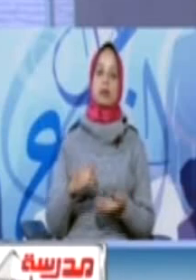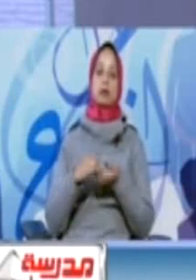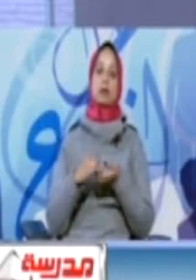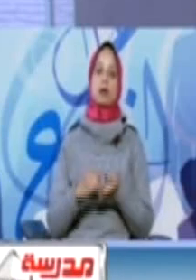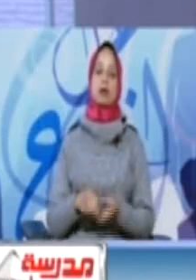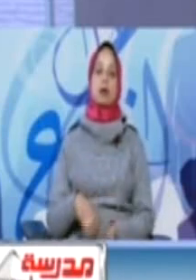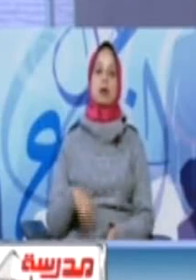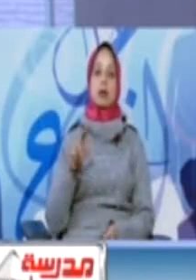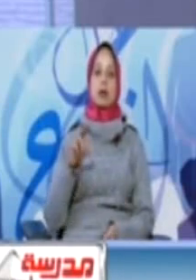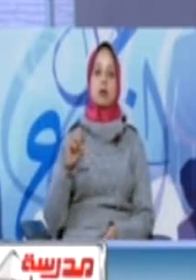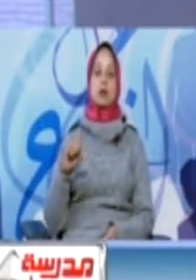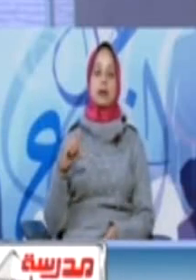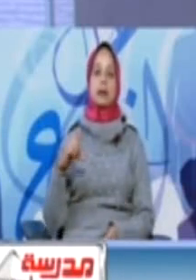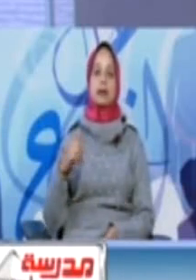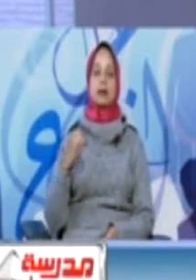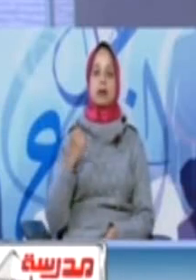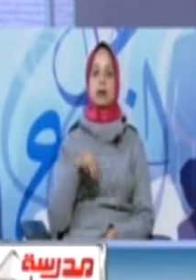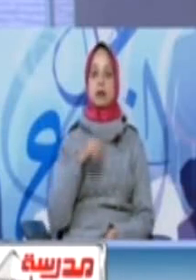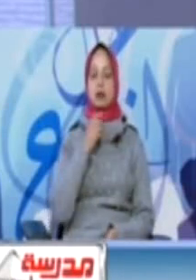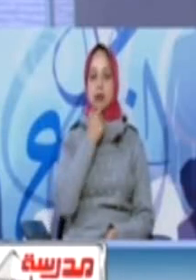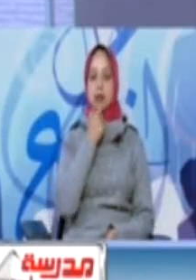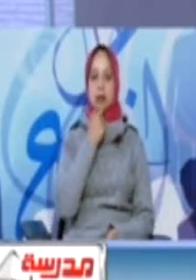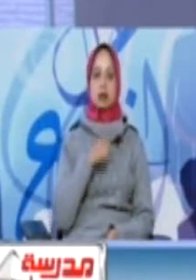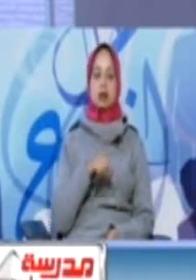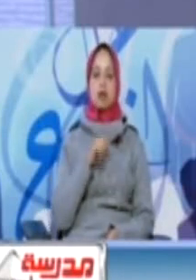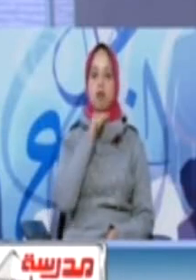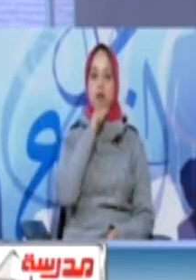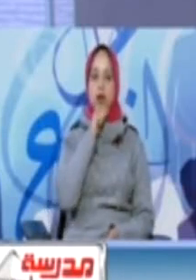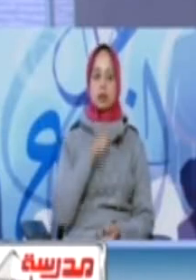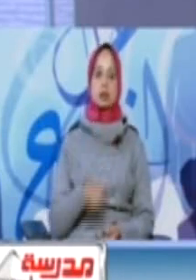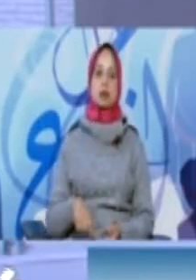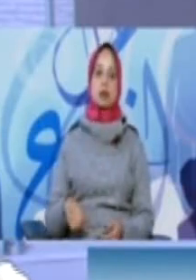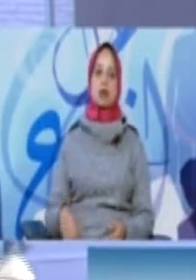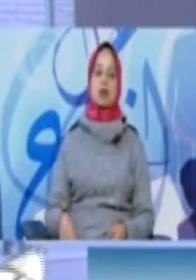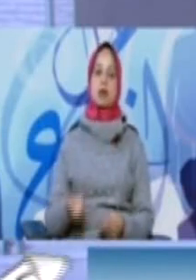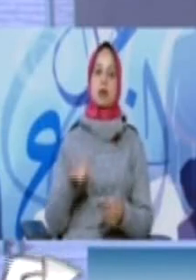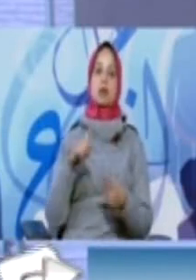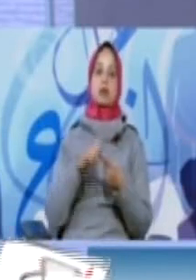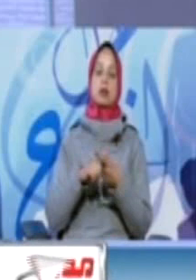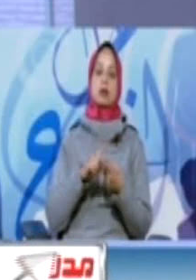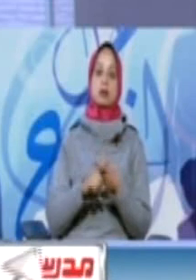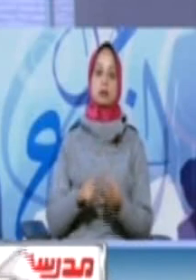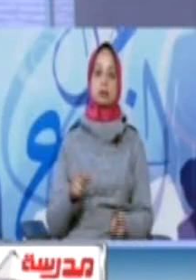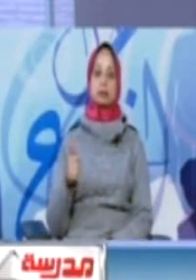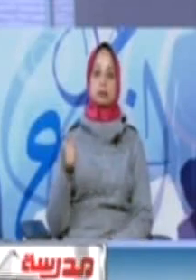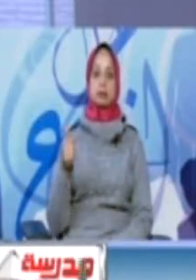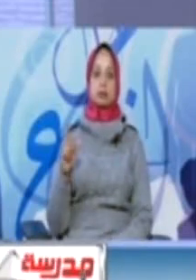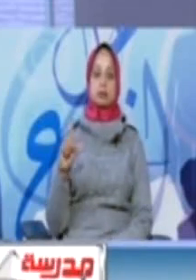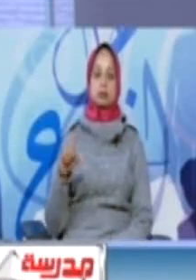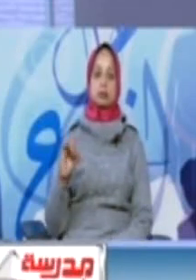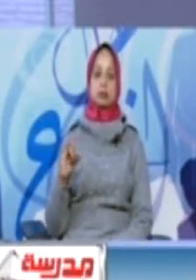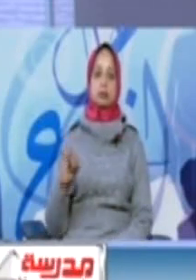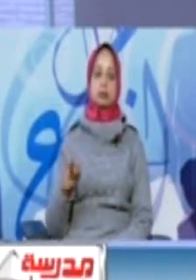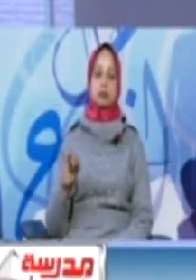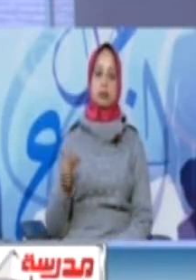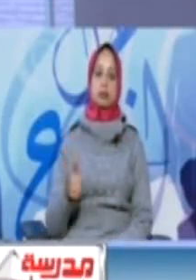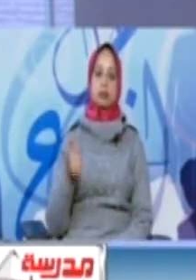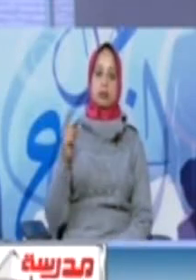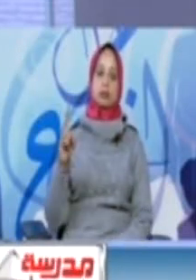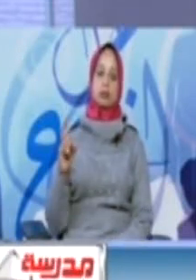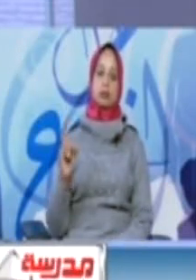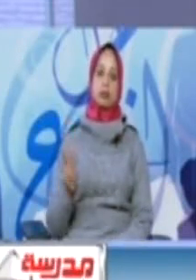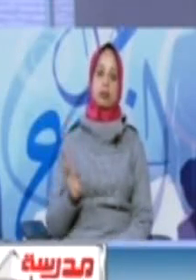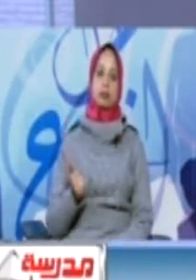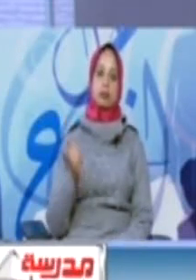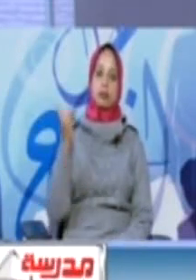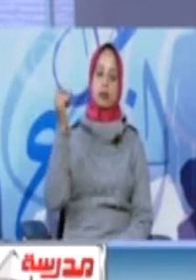وفرنسا، وظهر ذلك واضحا ضد قوة مين؟ المانيا. ضد قوة ايه؟ المانيا. المانيا، الأمر الذي أدى إلى عقد